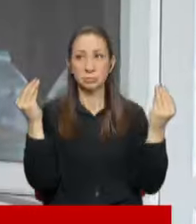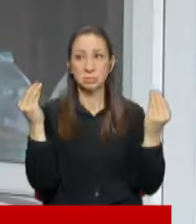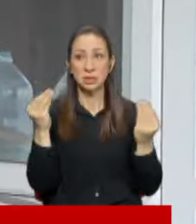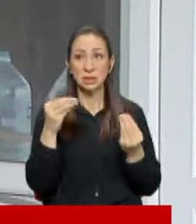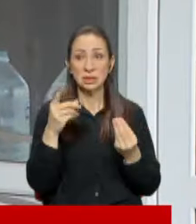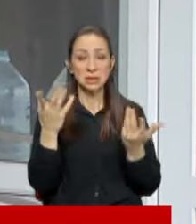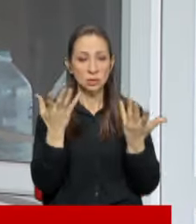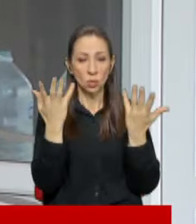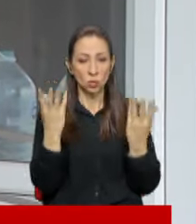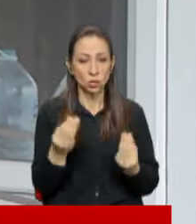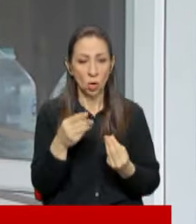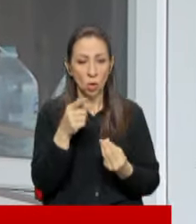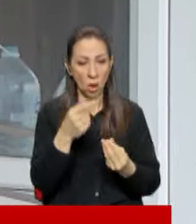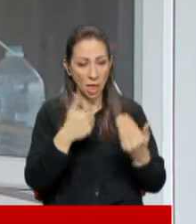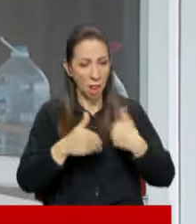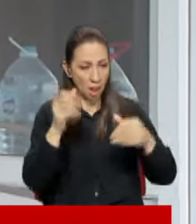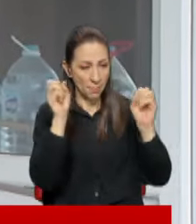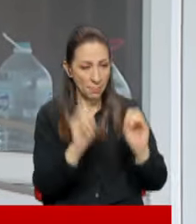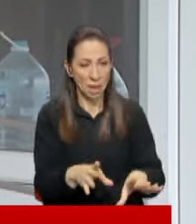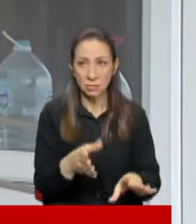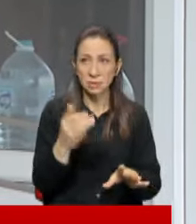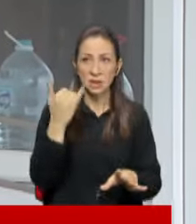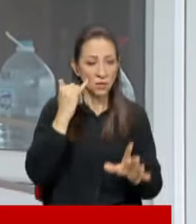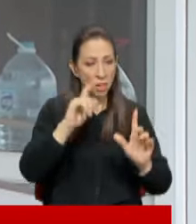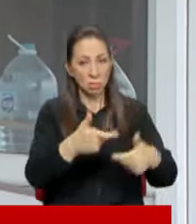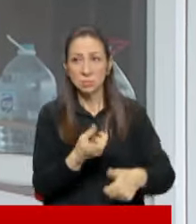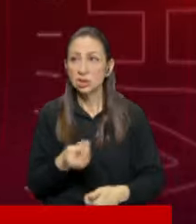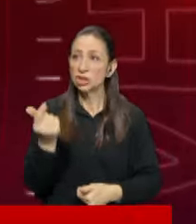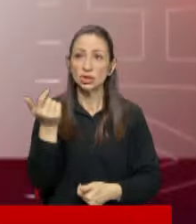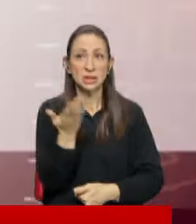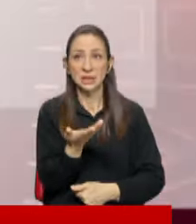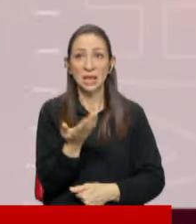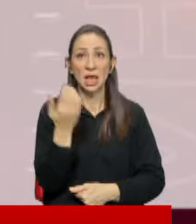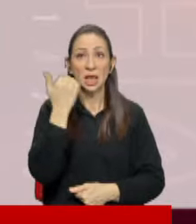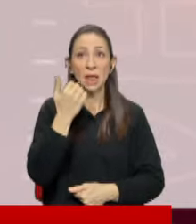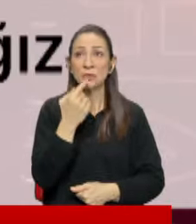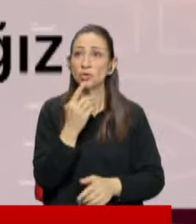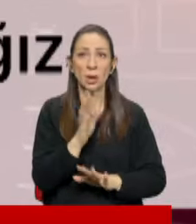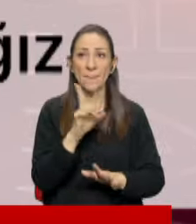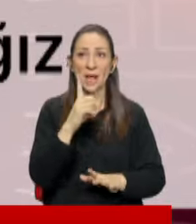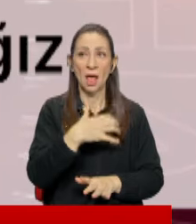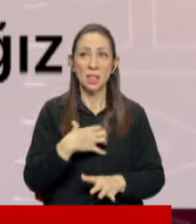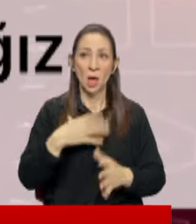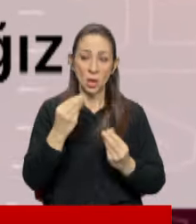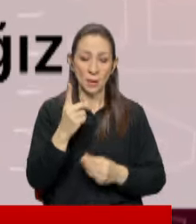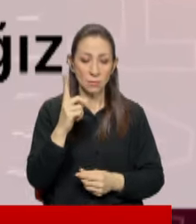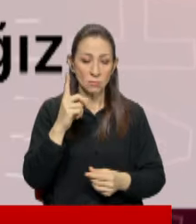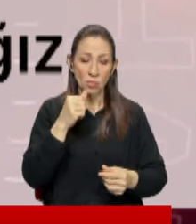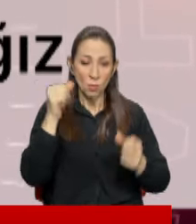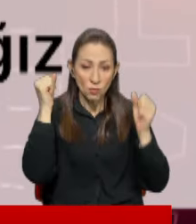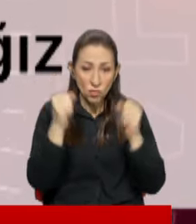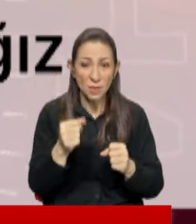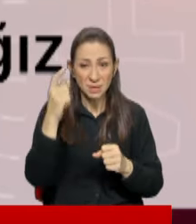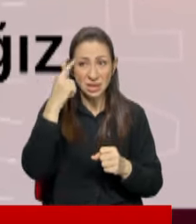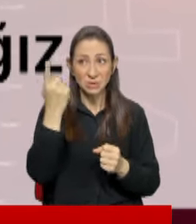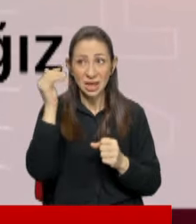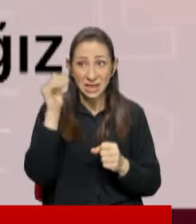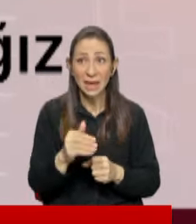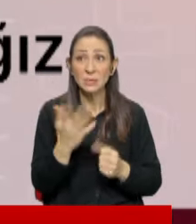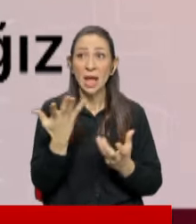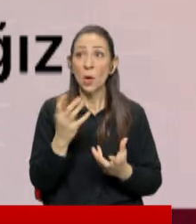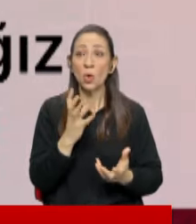Siz nasıl olur da hani o yaralıları orada bırakıp da yani telefonları alıp da kaçarsınız? Yalan söyleyemem. Bir anne olarak oğlum darp edilir mi, başına bir şey gelir